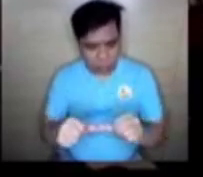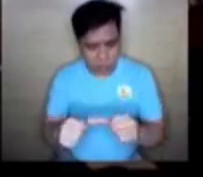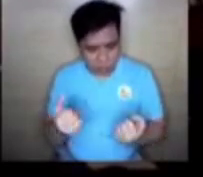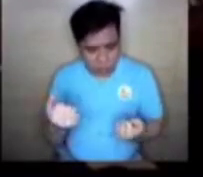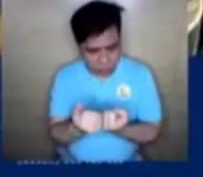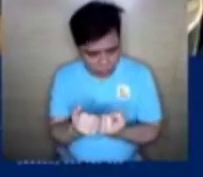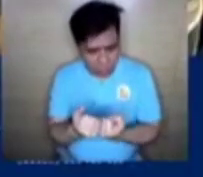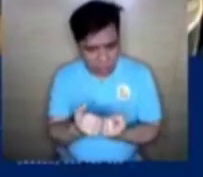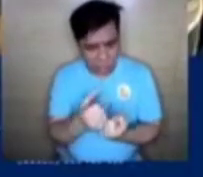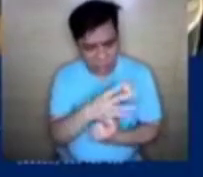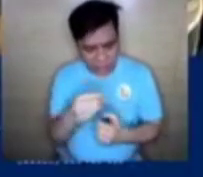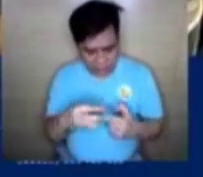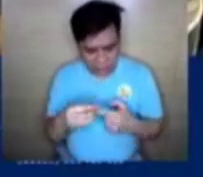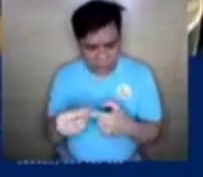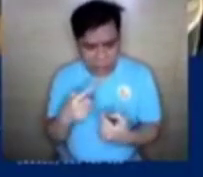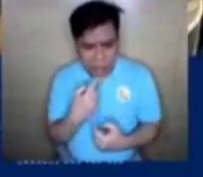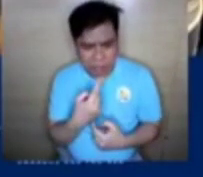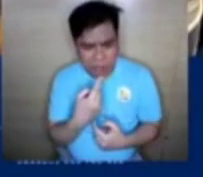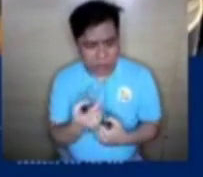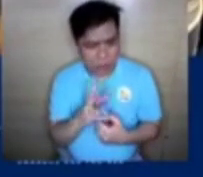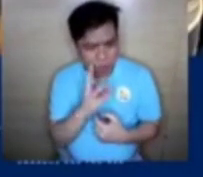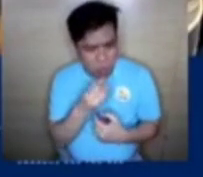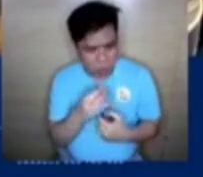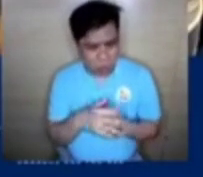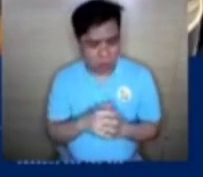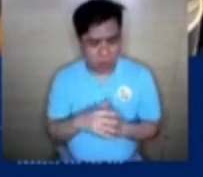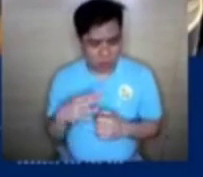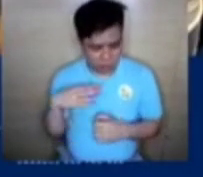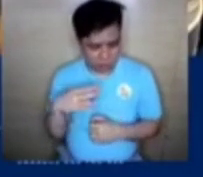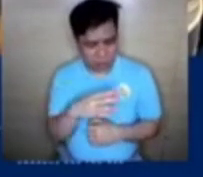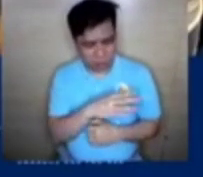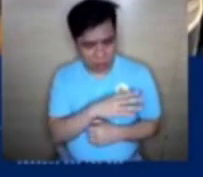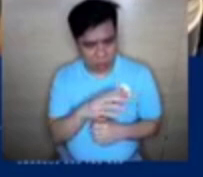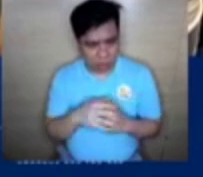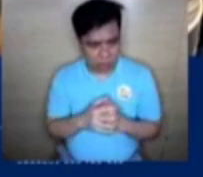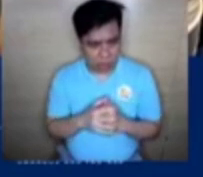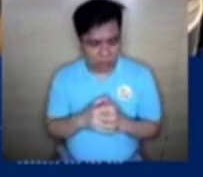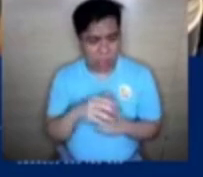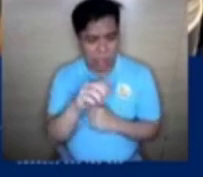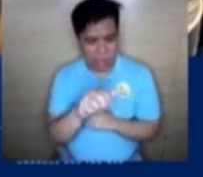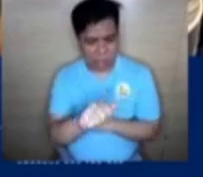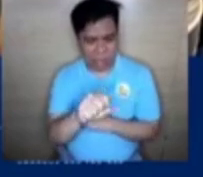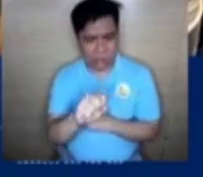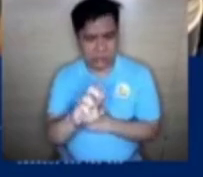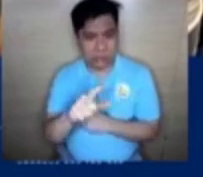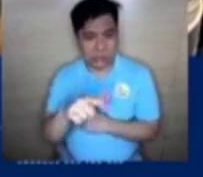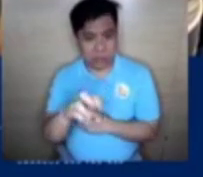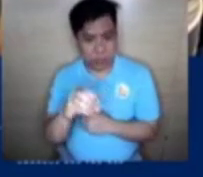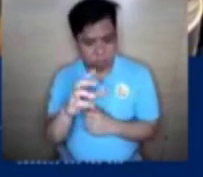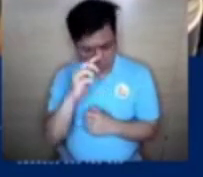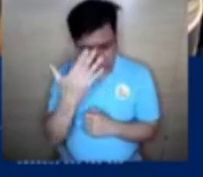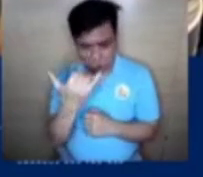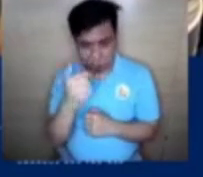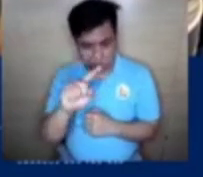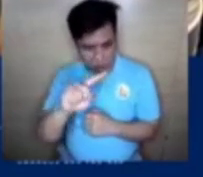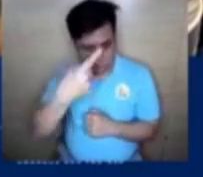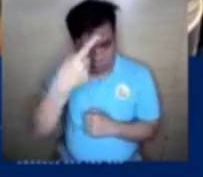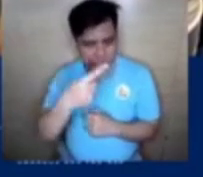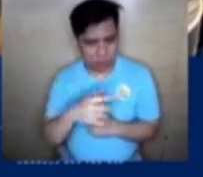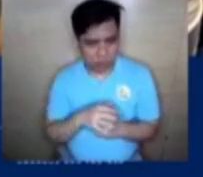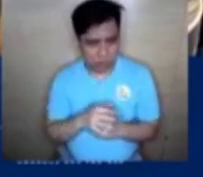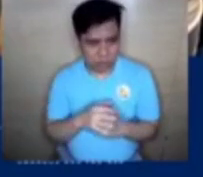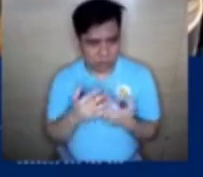Pero special mention po sa ating mahal na konsehal, Ruding Asilo, dahil siya po ang pangunahing may